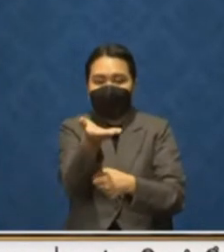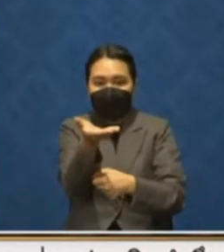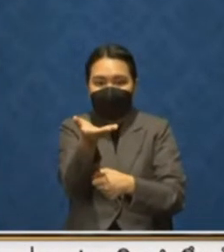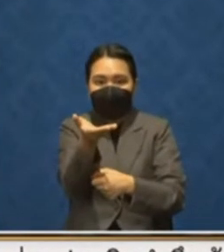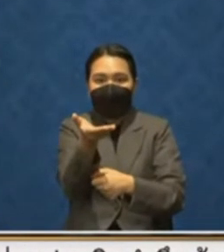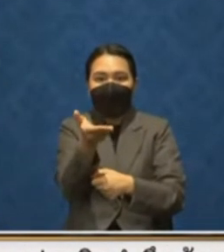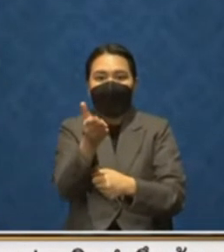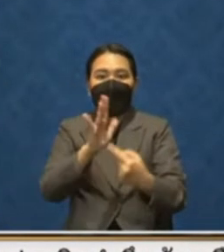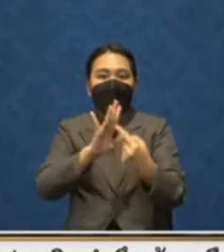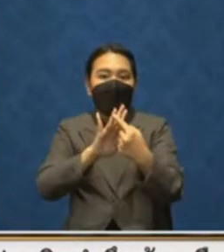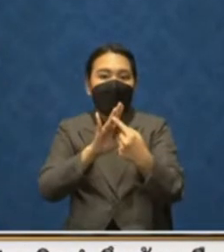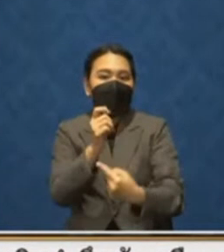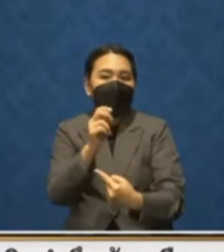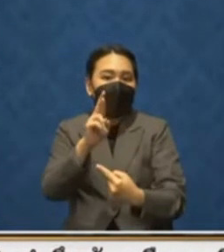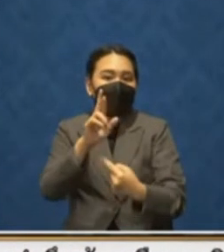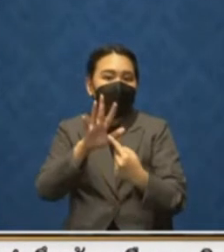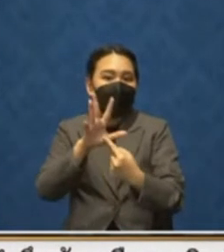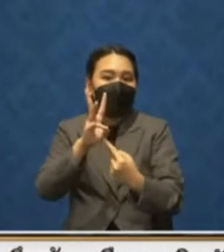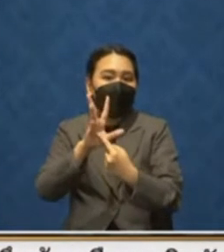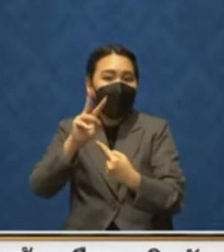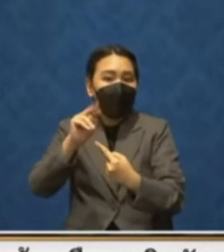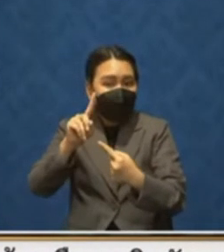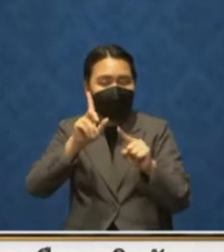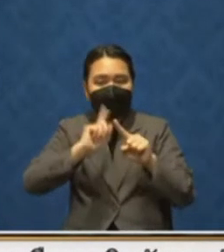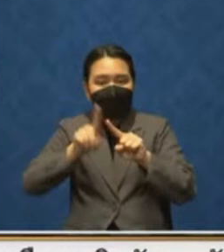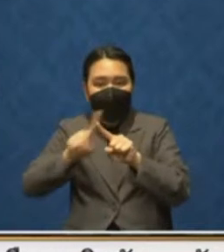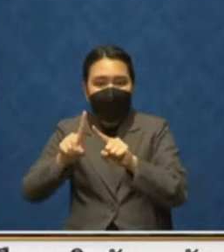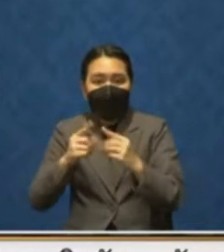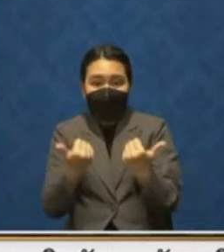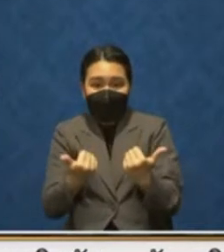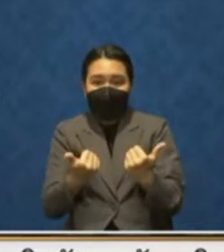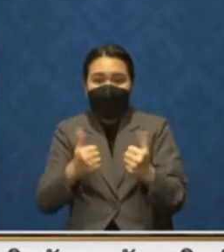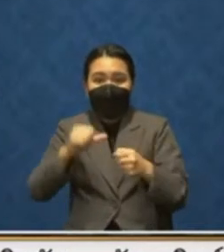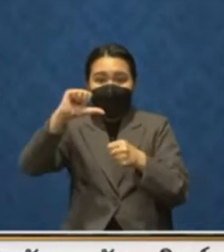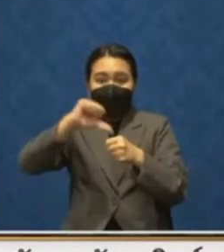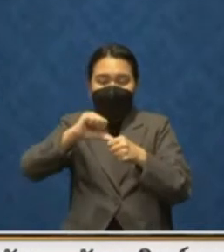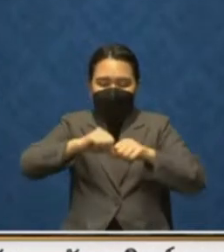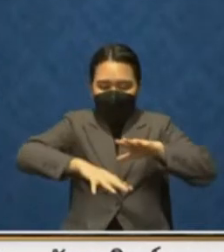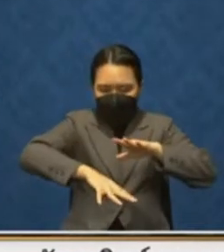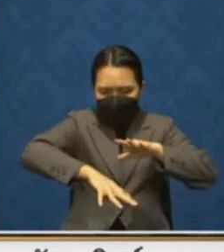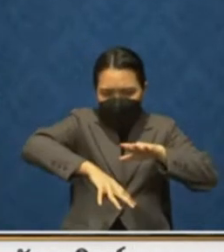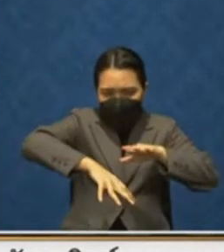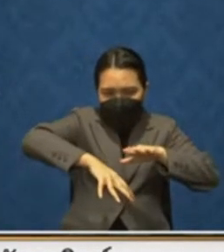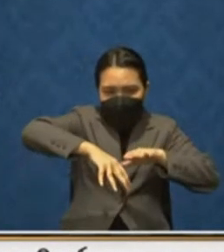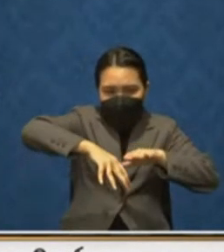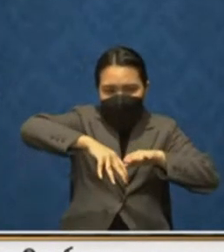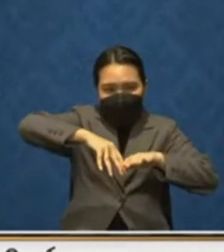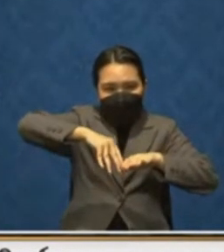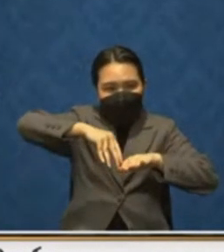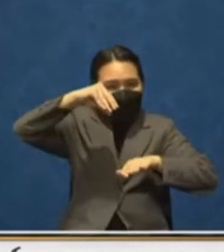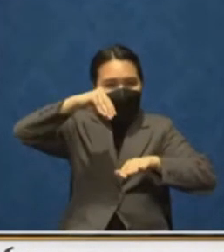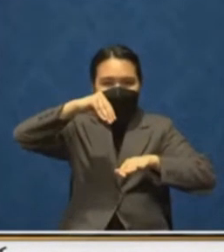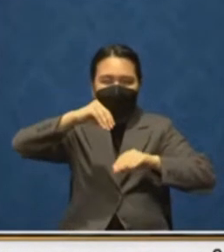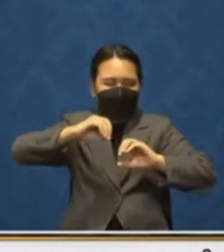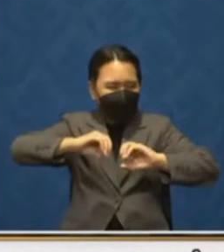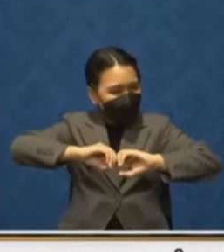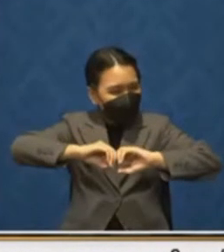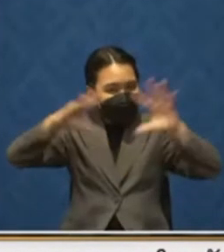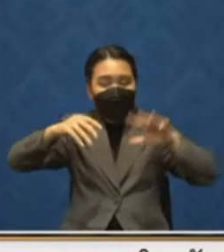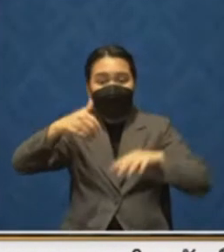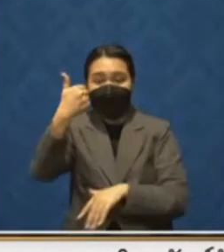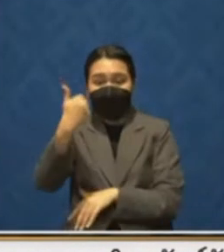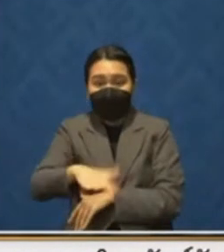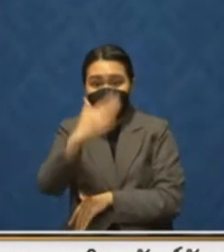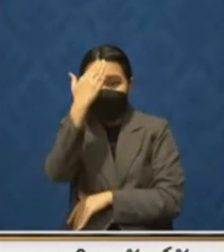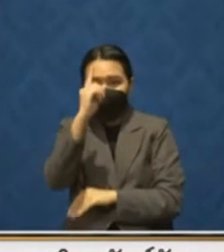เอราวัณก็ดีไม่สามารถที่จะสูบการ์ดขึ้นมาหรือว่าดูดก๊าซเจาะการ์ดขึ้นมาให้ช่วงชัชวาลได้เพราะมันมี